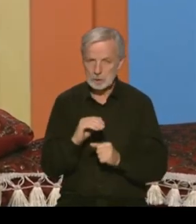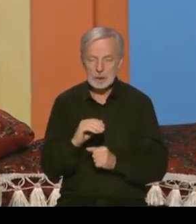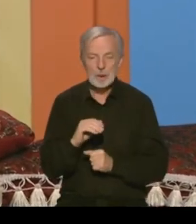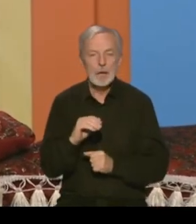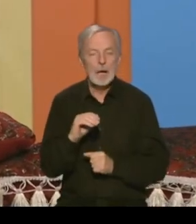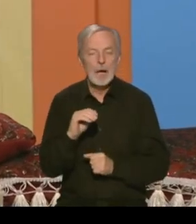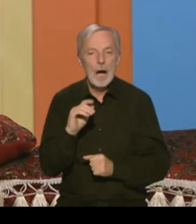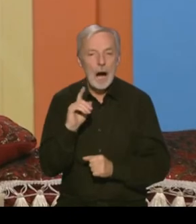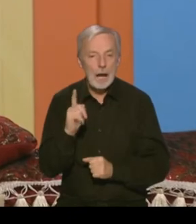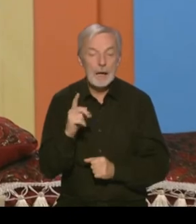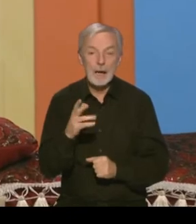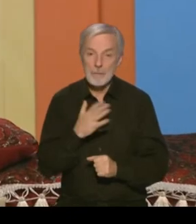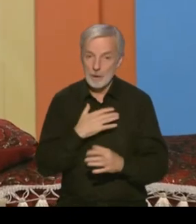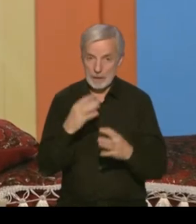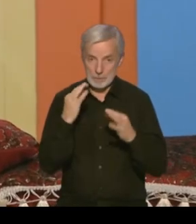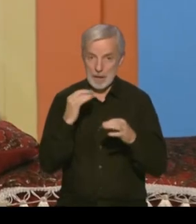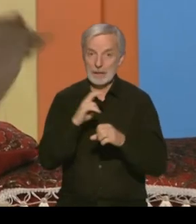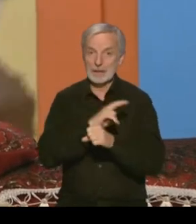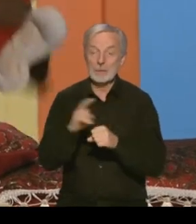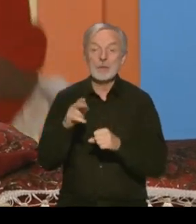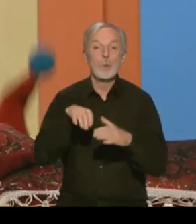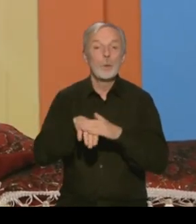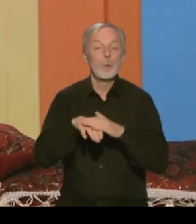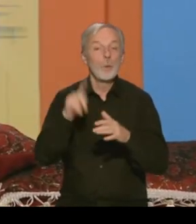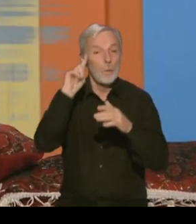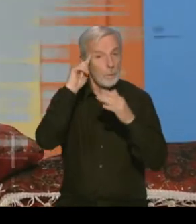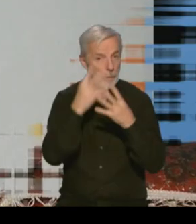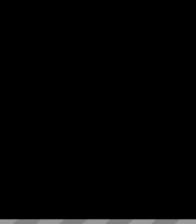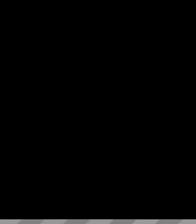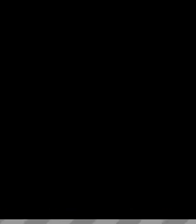přání stejně plní. A je to pohádka.